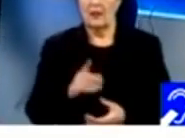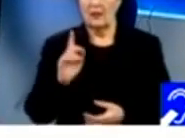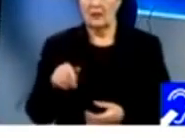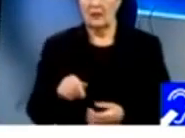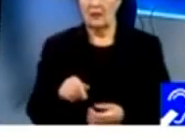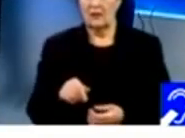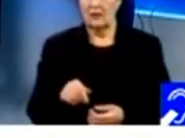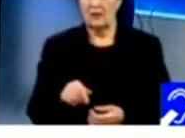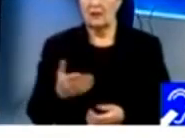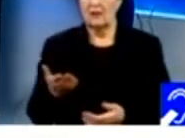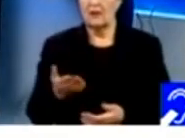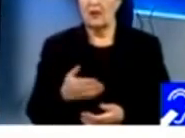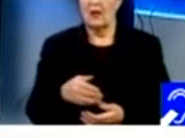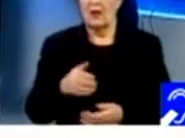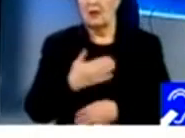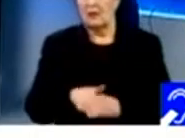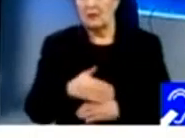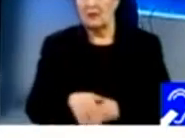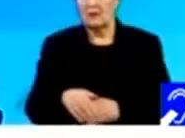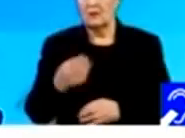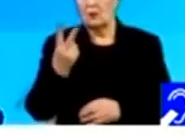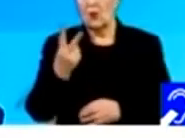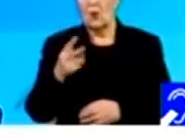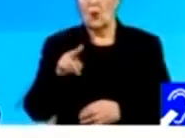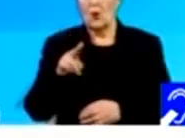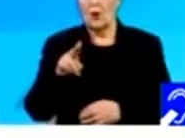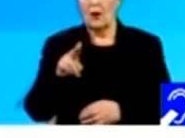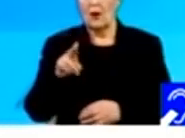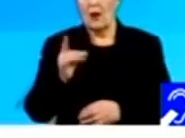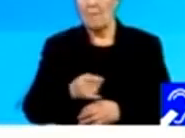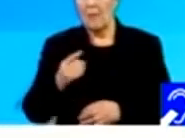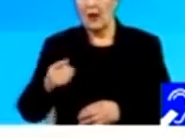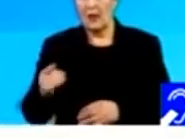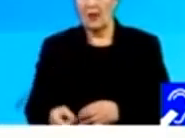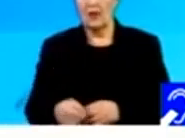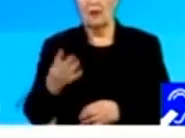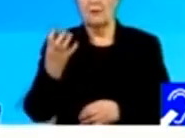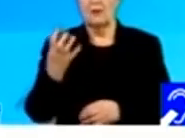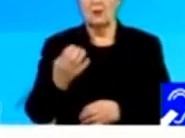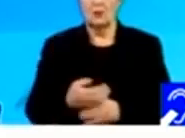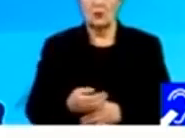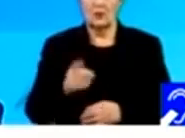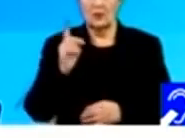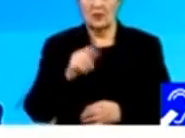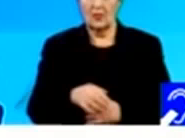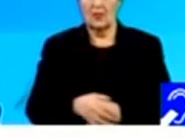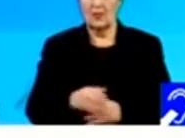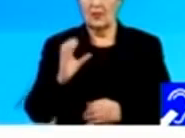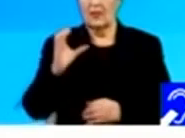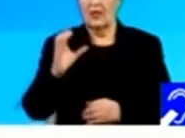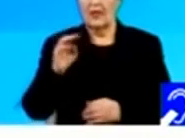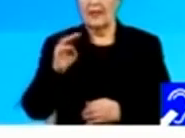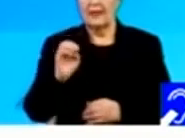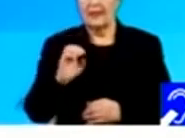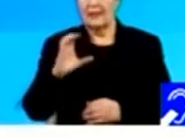la Vasile Lupu, mă refer la cele două parcări, peste 400 și ceva de locuri de parcare de la Testimițeanu și de